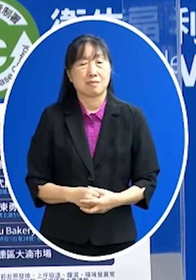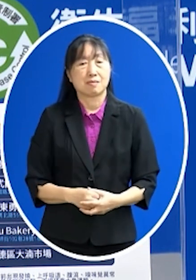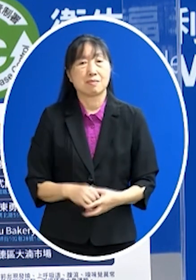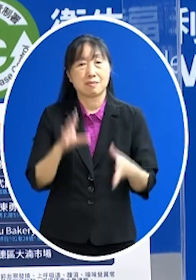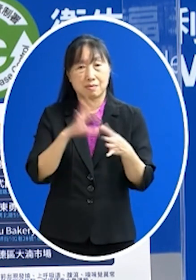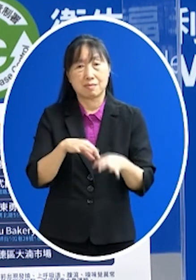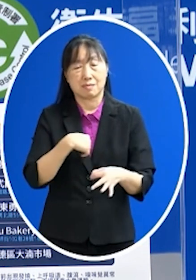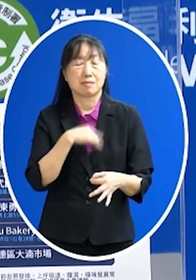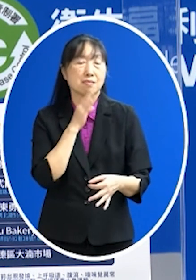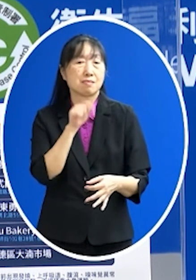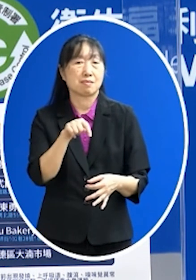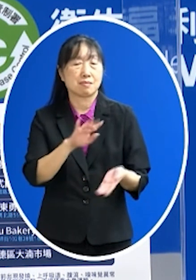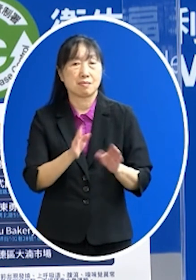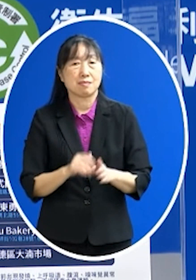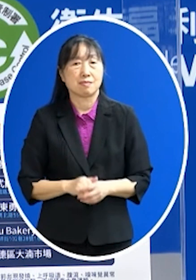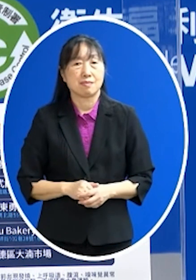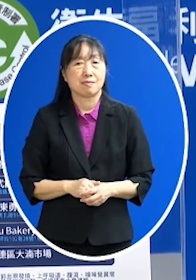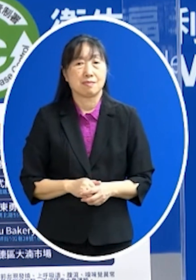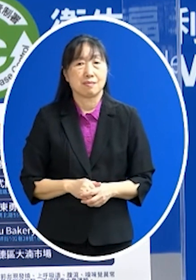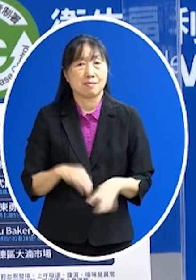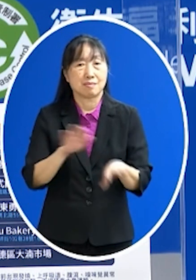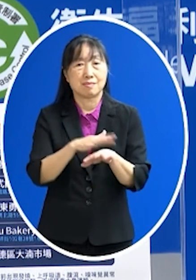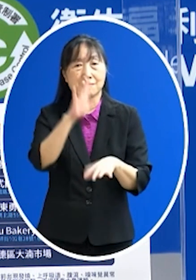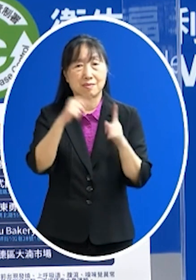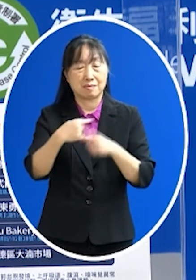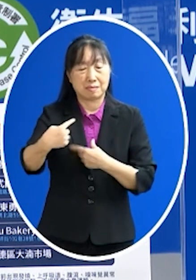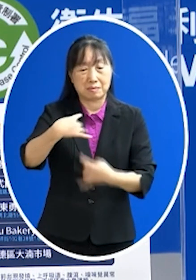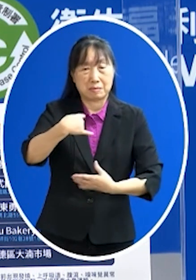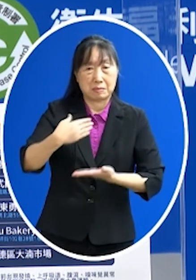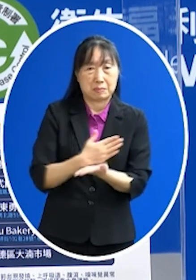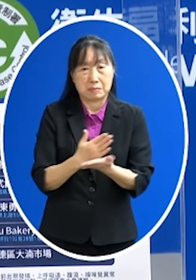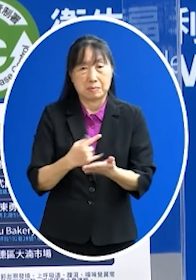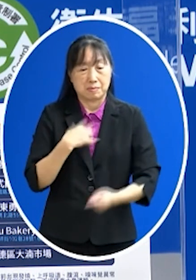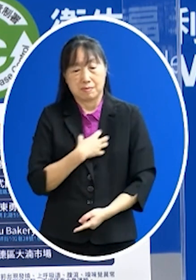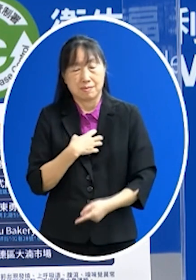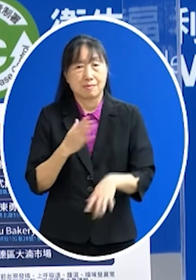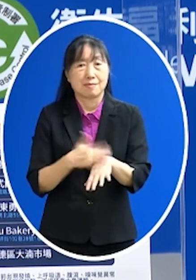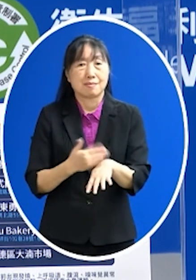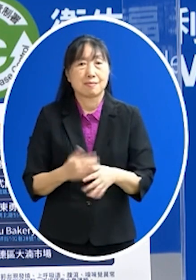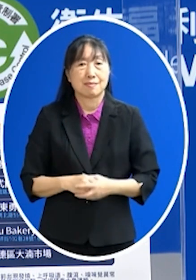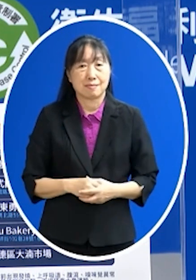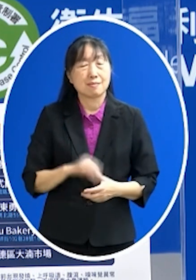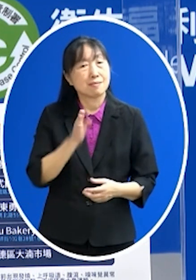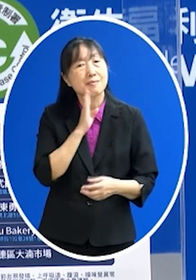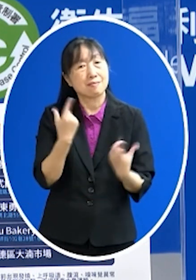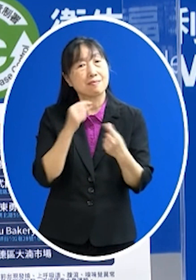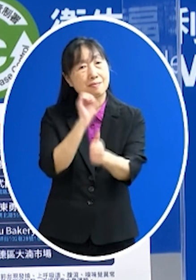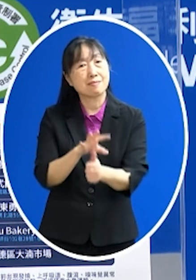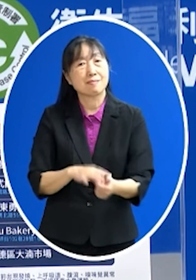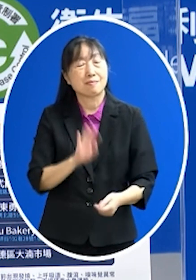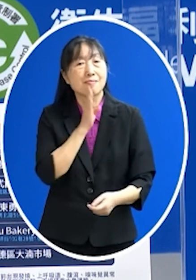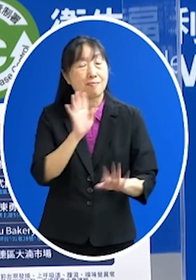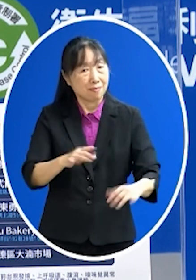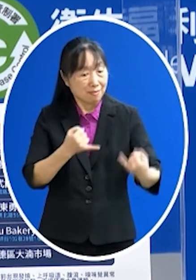觉悟在了哈，那也不会说因为被射了箭就觉得有怨言了哈。啊，不过我还要呼吁说，我们现在的敌人